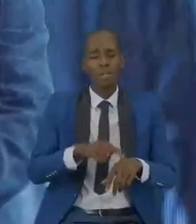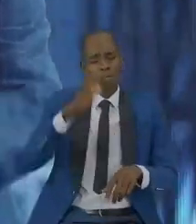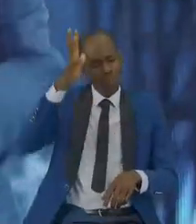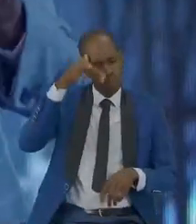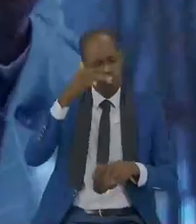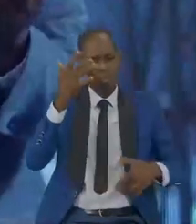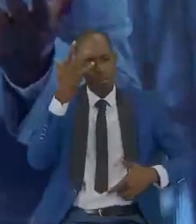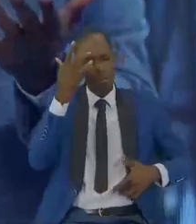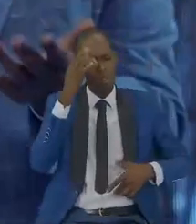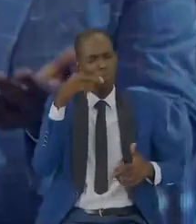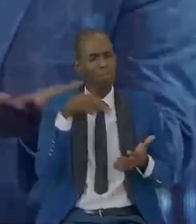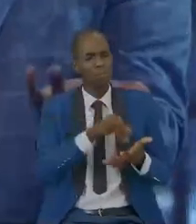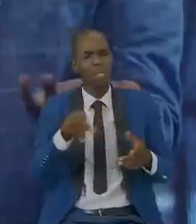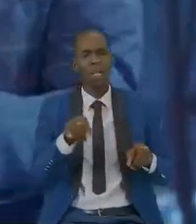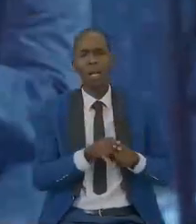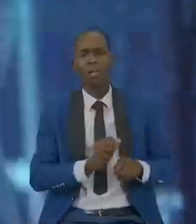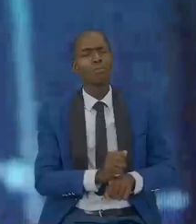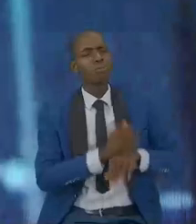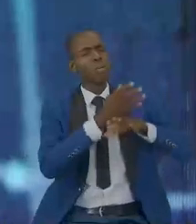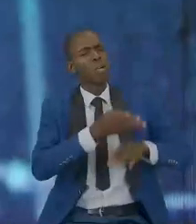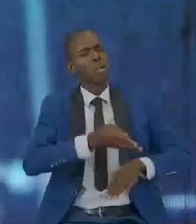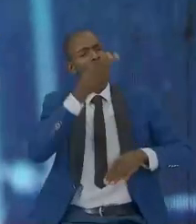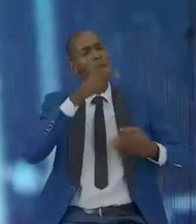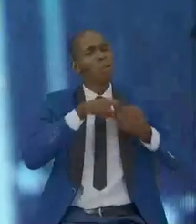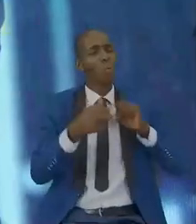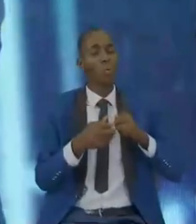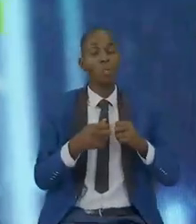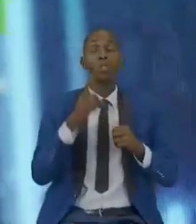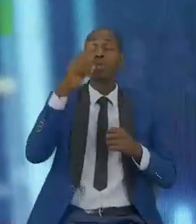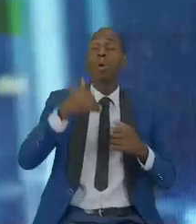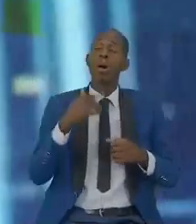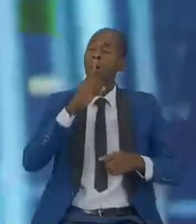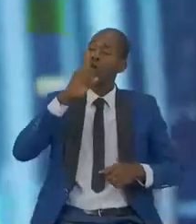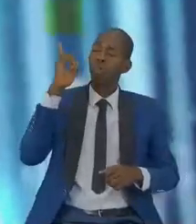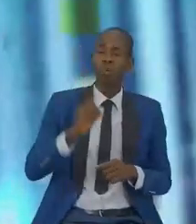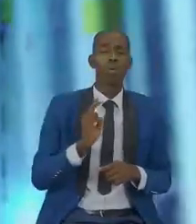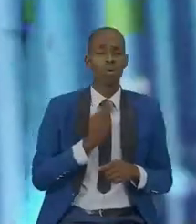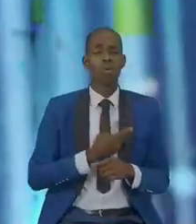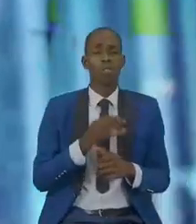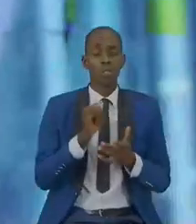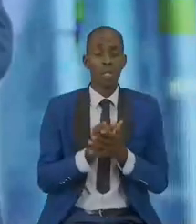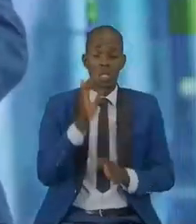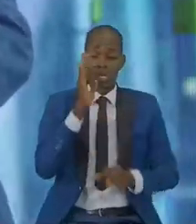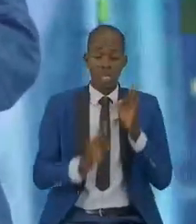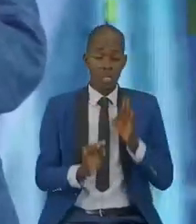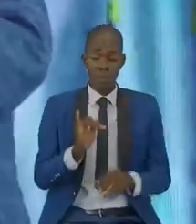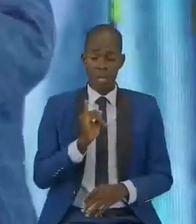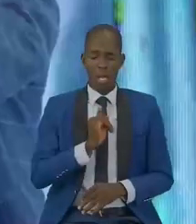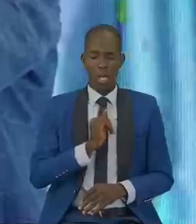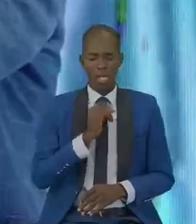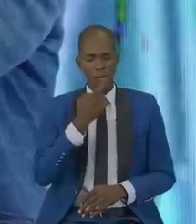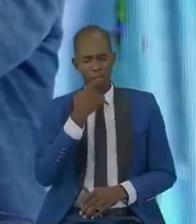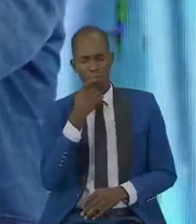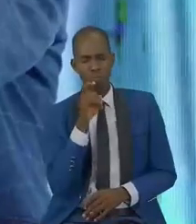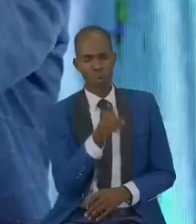Les maladies de longue date, comme une montagne, Seigneur, tu nous as assuré que si